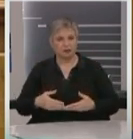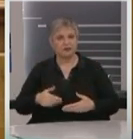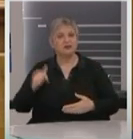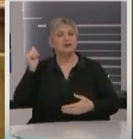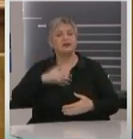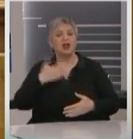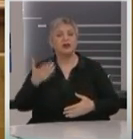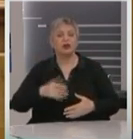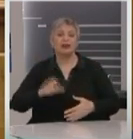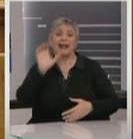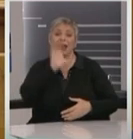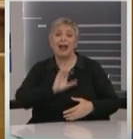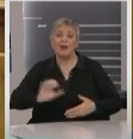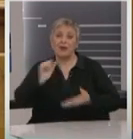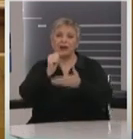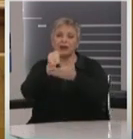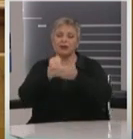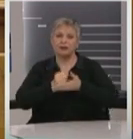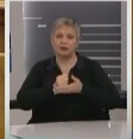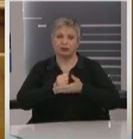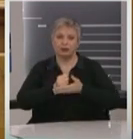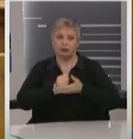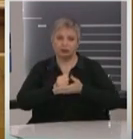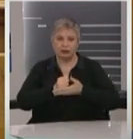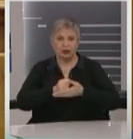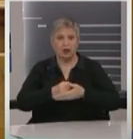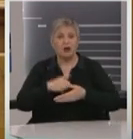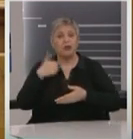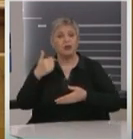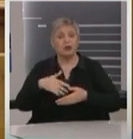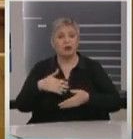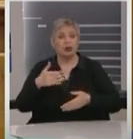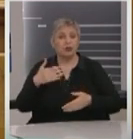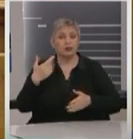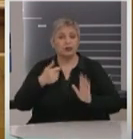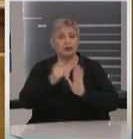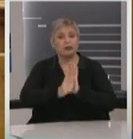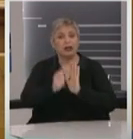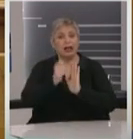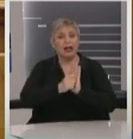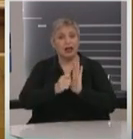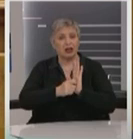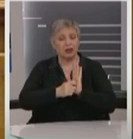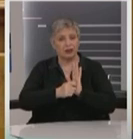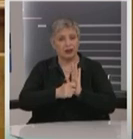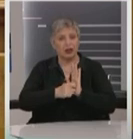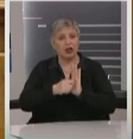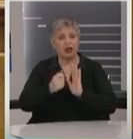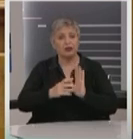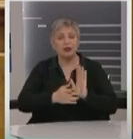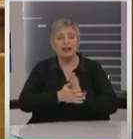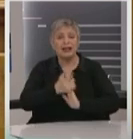των ευρωπαϊκών πόρων από την Ελλάδα, που όπως έγραφαν έφερε στη χώρα πάνω από